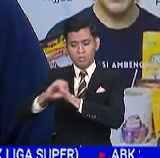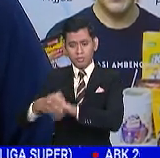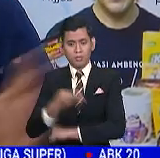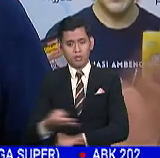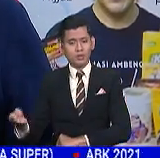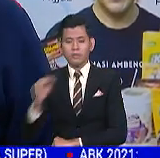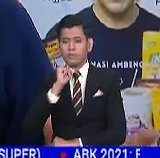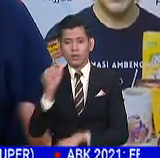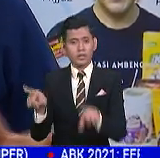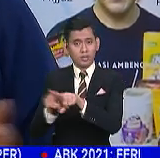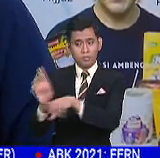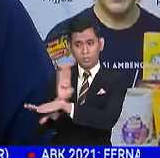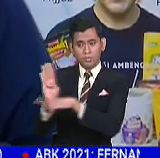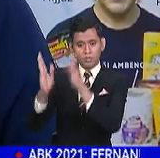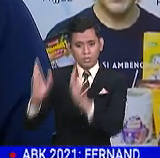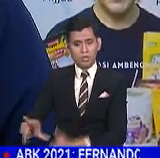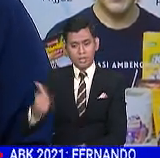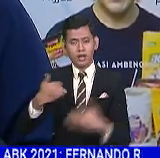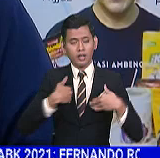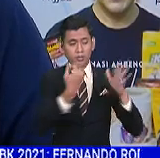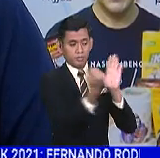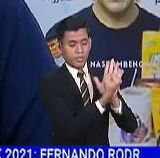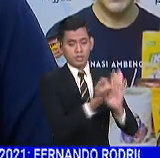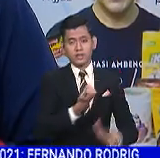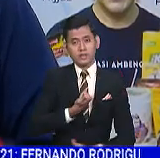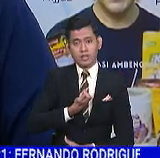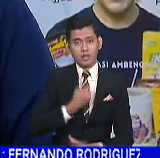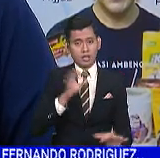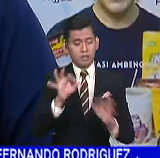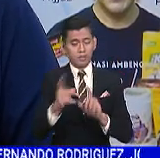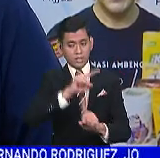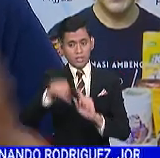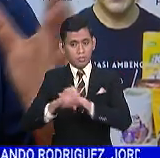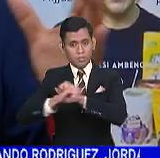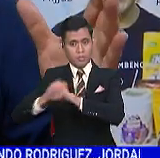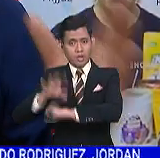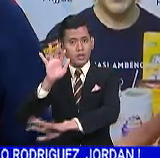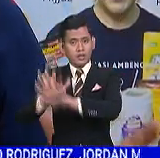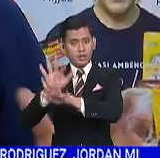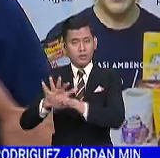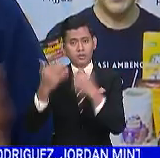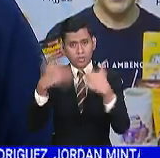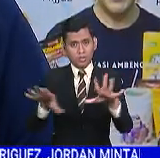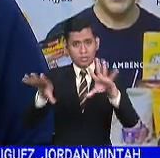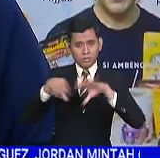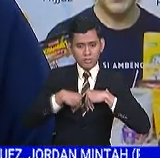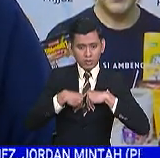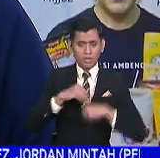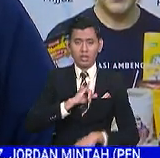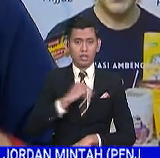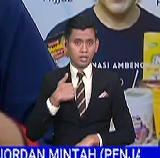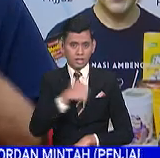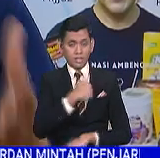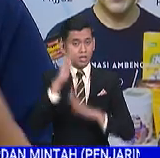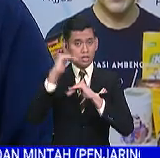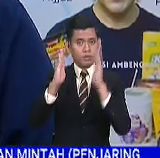macam usahawan-usahawan biasa. Dia ada brand dia, dah ada brand. So bila dia promote tu ramailah yang maklum. Jadi memang kita harapkan